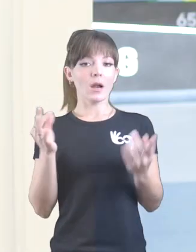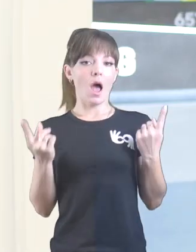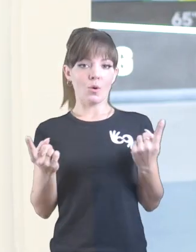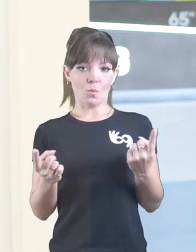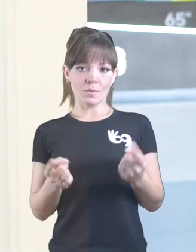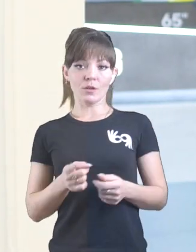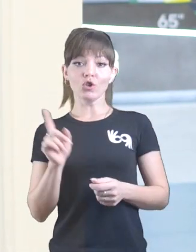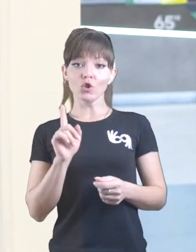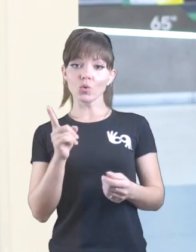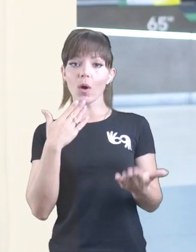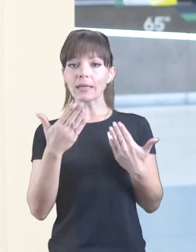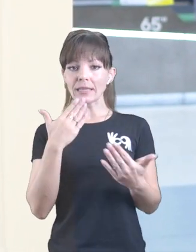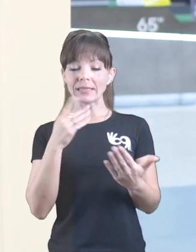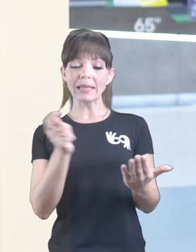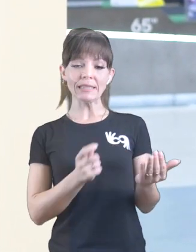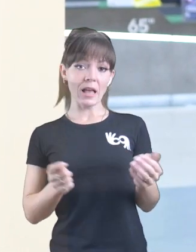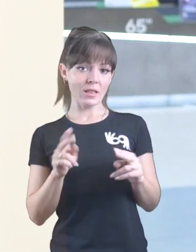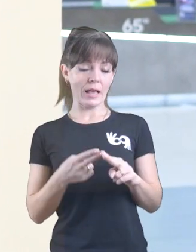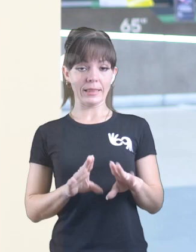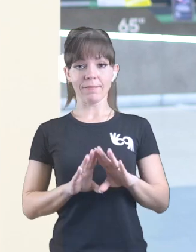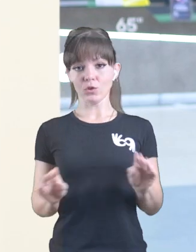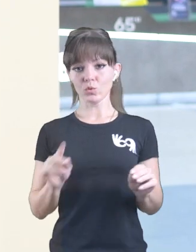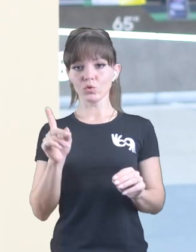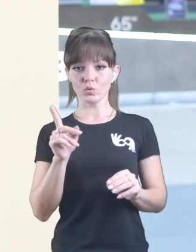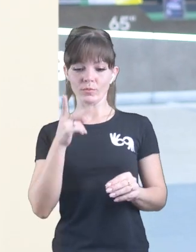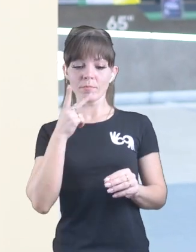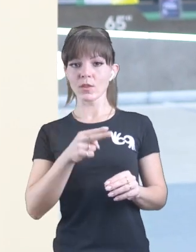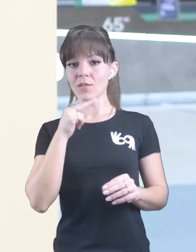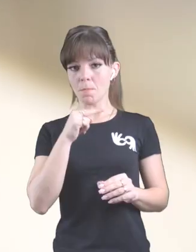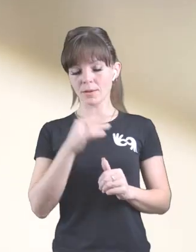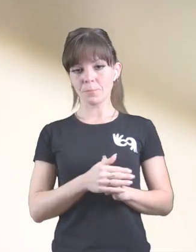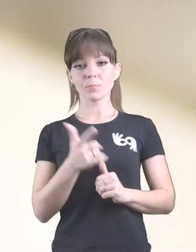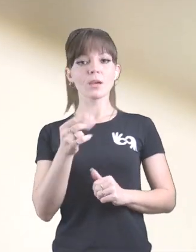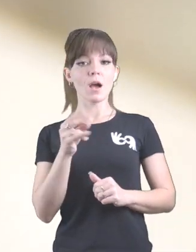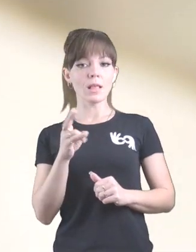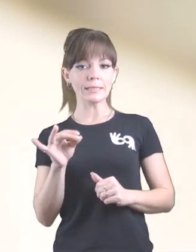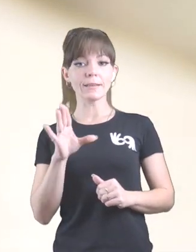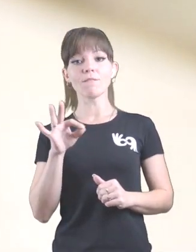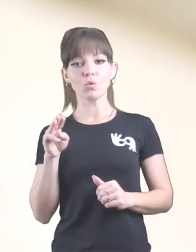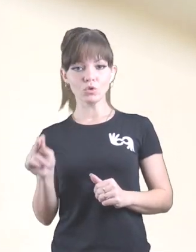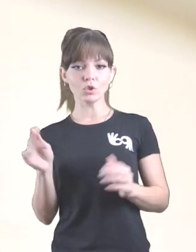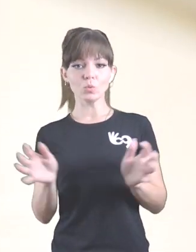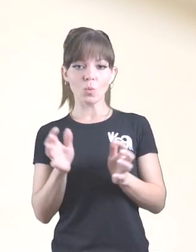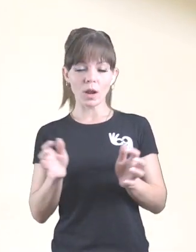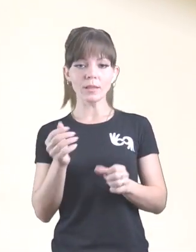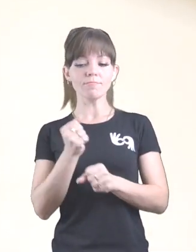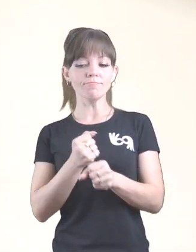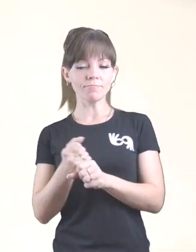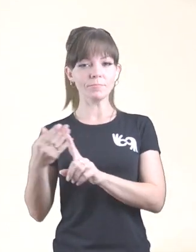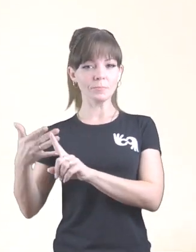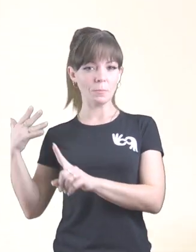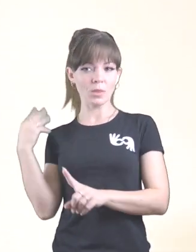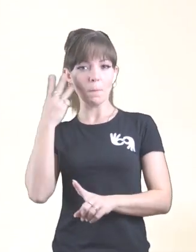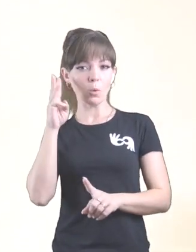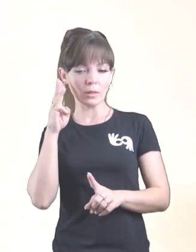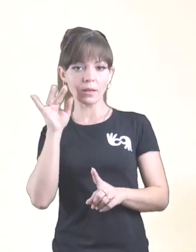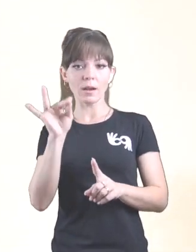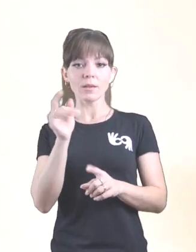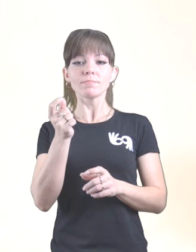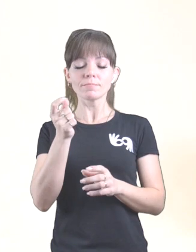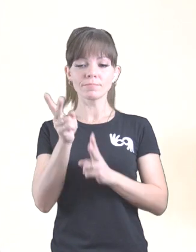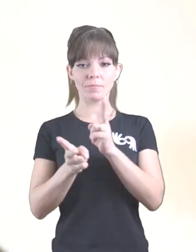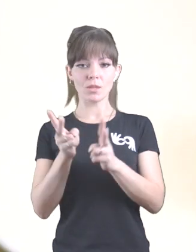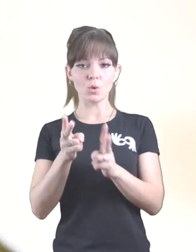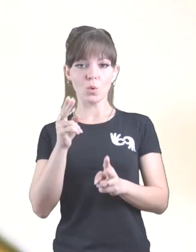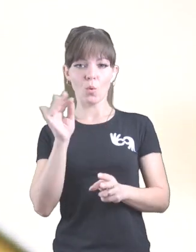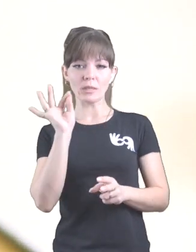огромный. Пожалуй, что касается дизайна, это все, на что стоит обратить внимание. Galaxy Watch сохранили подход и наработки предшественников и